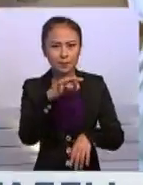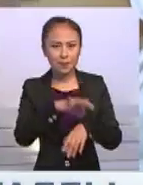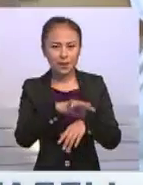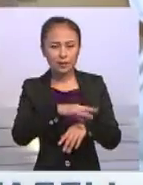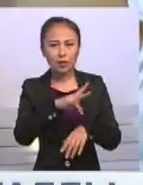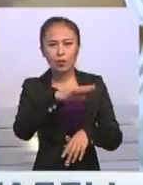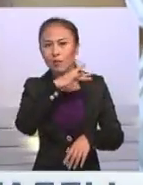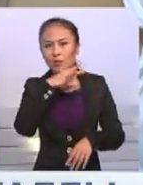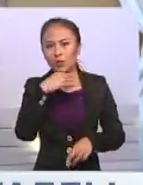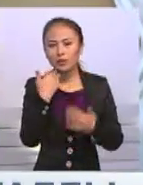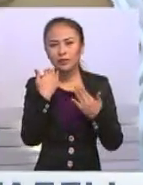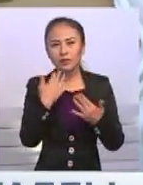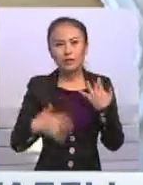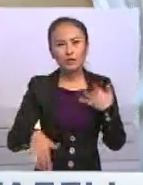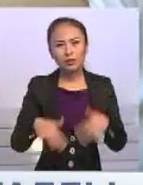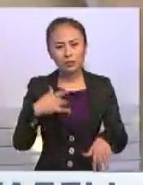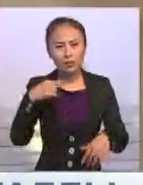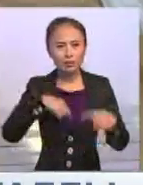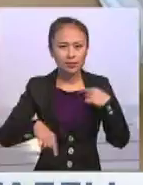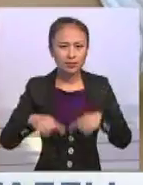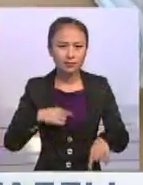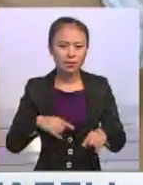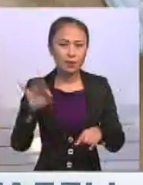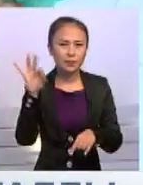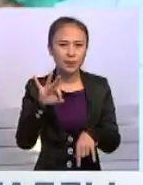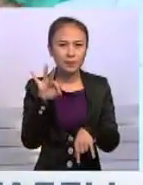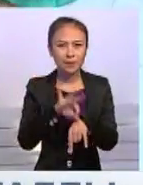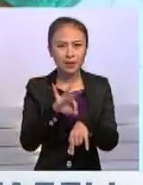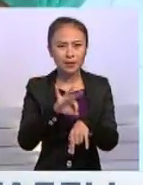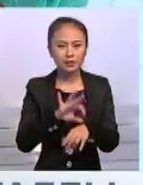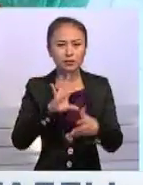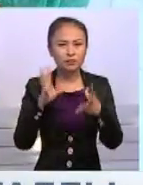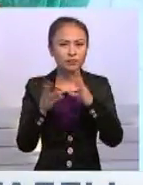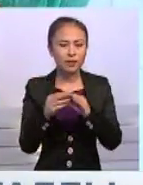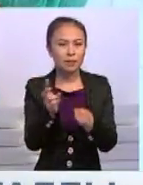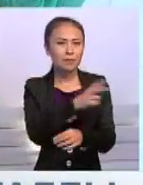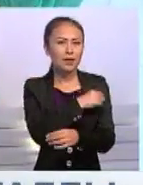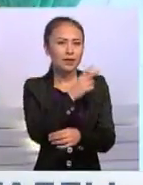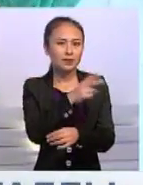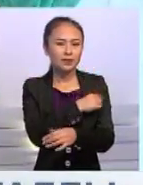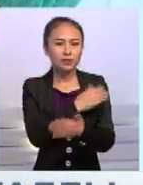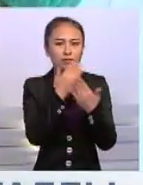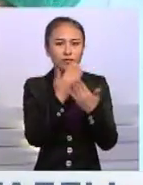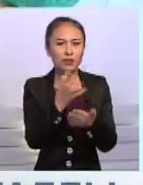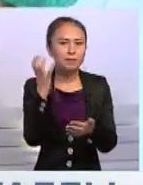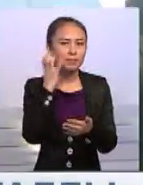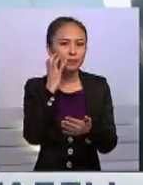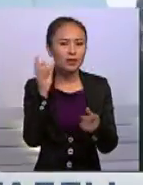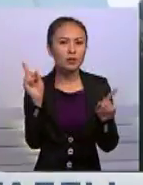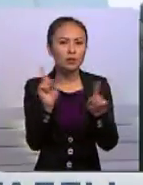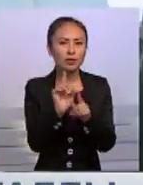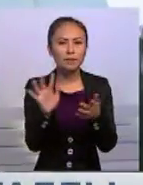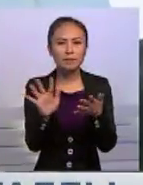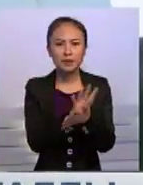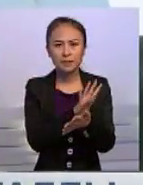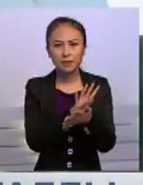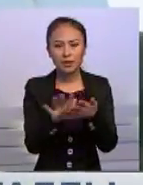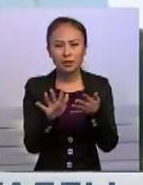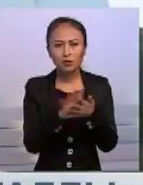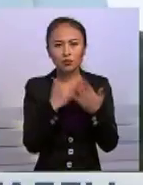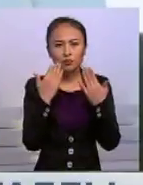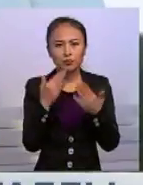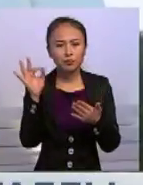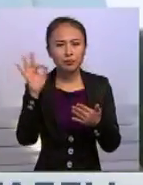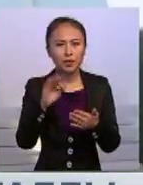ауруларымен ауыратын, иммунитеті төмен және жиі ауыратын балалар, медицина қызметкерлері мен жүкті әйелдерге тегін егіледі. Сонымен